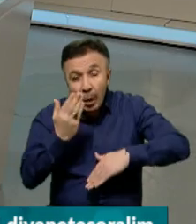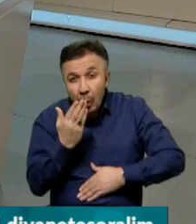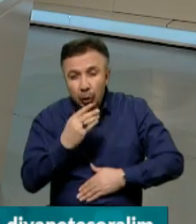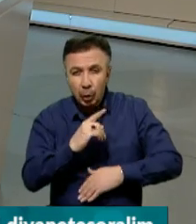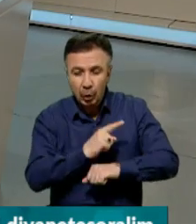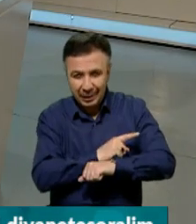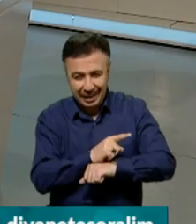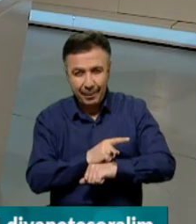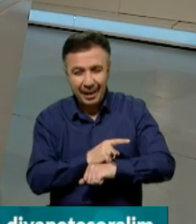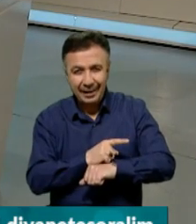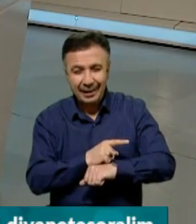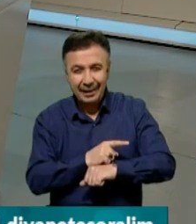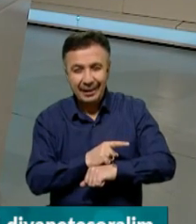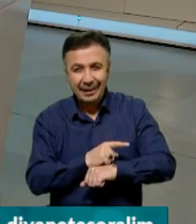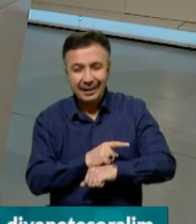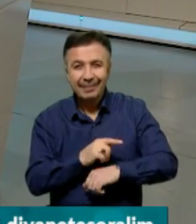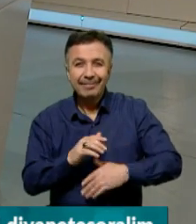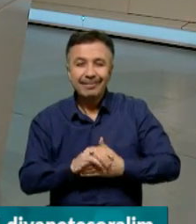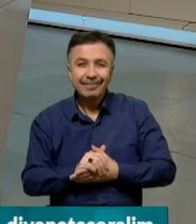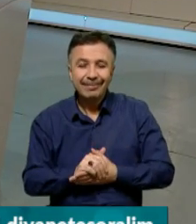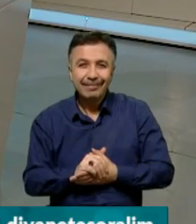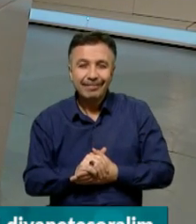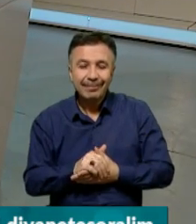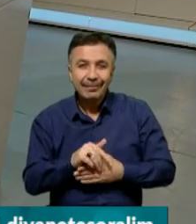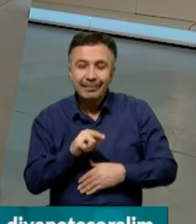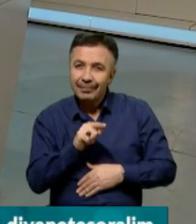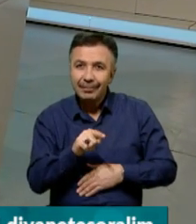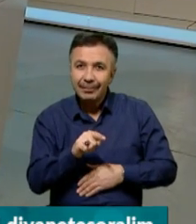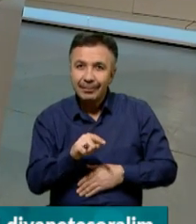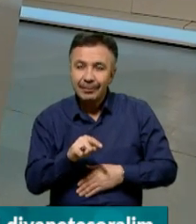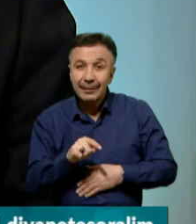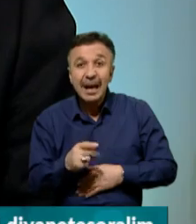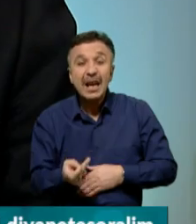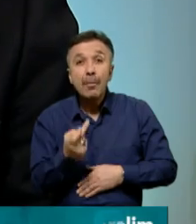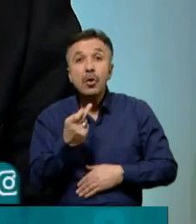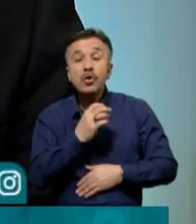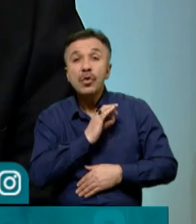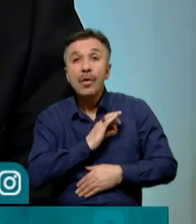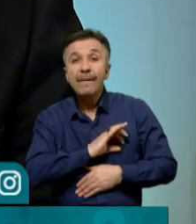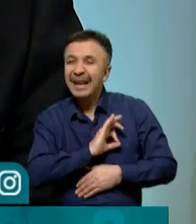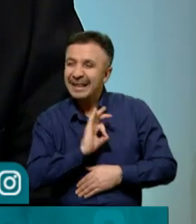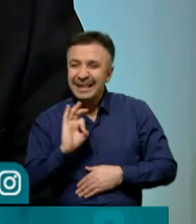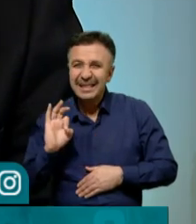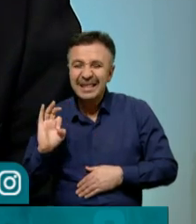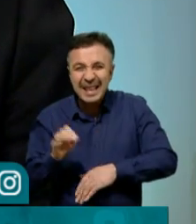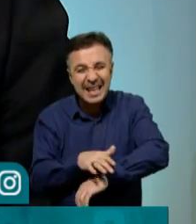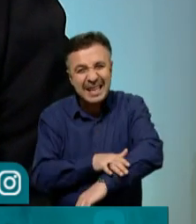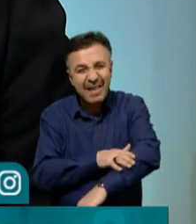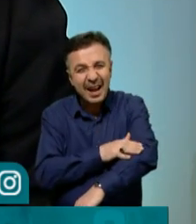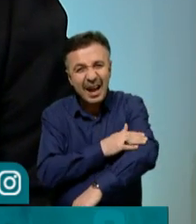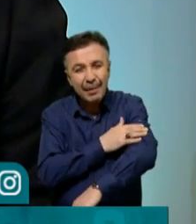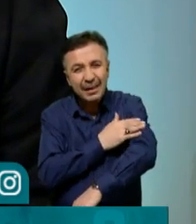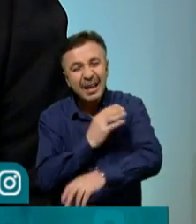arkadaşına sus dersen فَقَدْ لَغَوْتَ lağv yapmış olursun, yani boş, faydasız, sevabını götüren bir iş